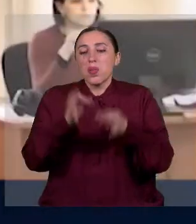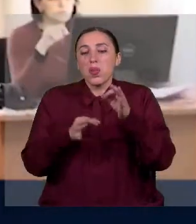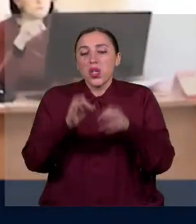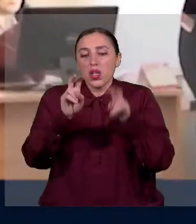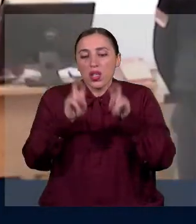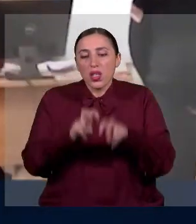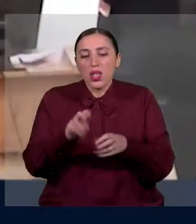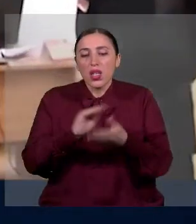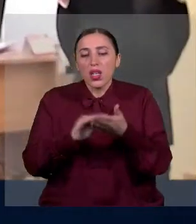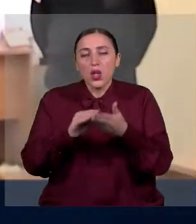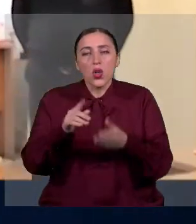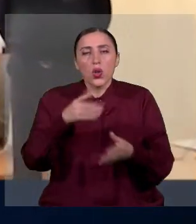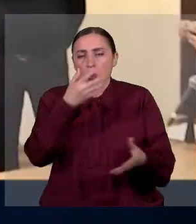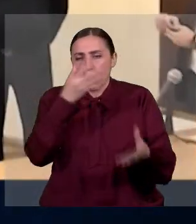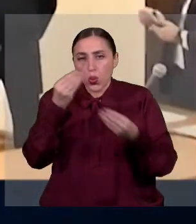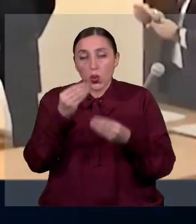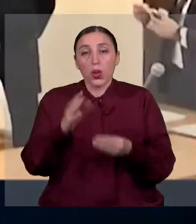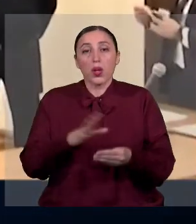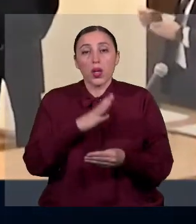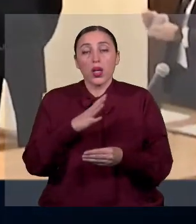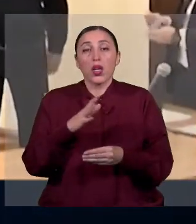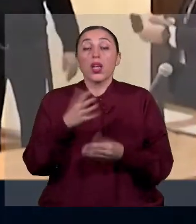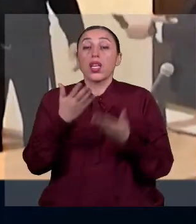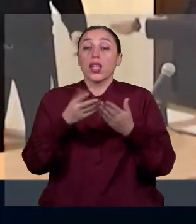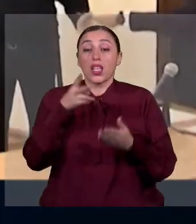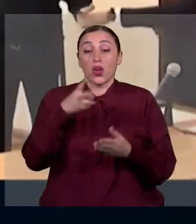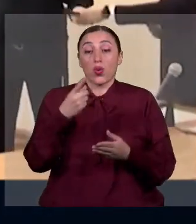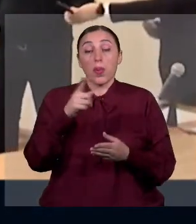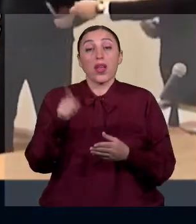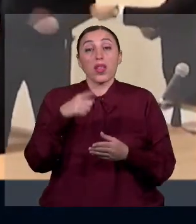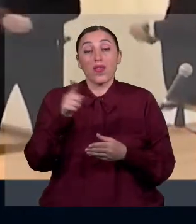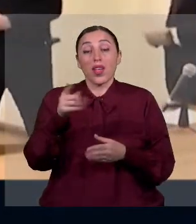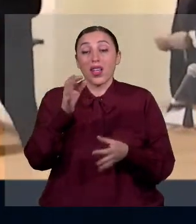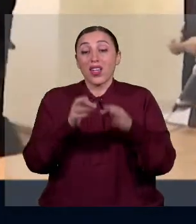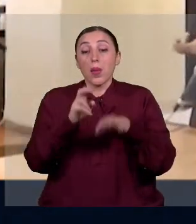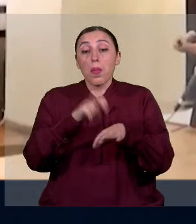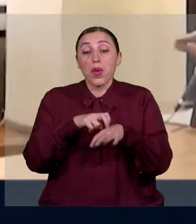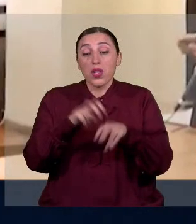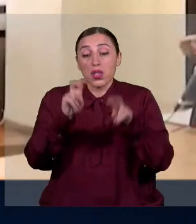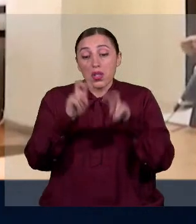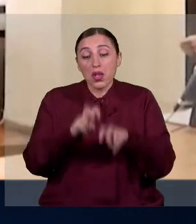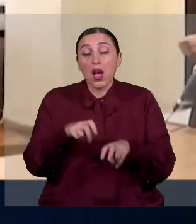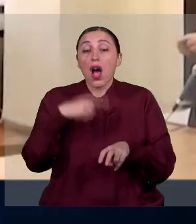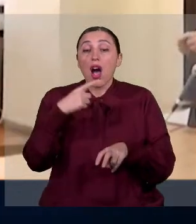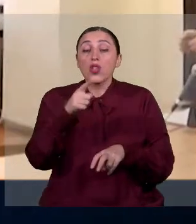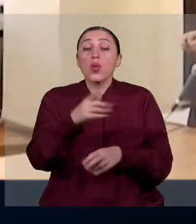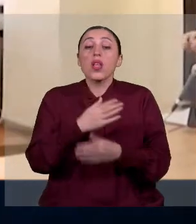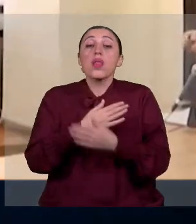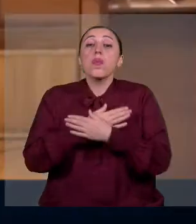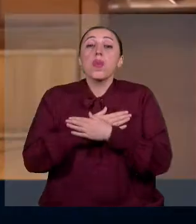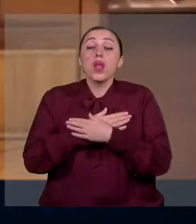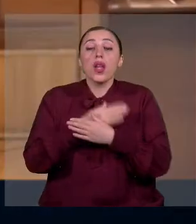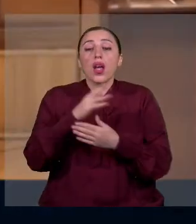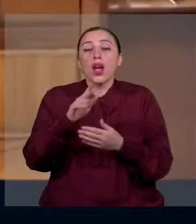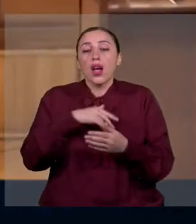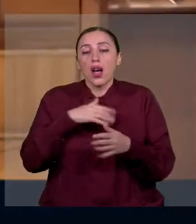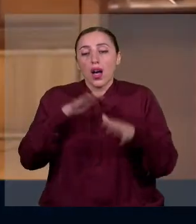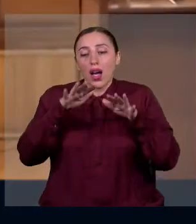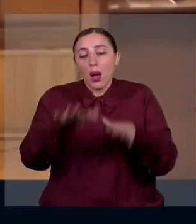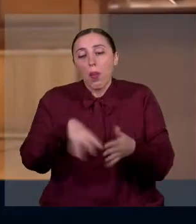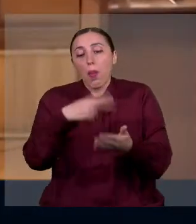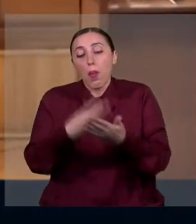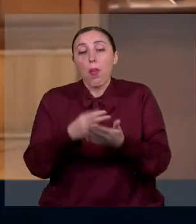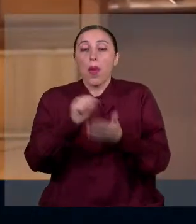եզրակացությունները։ Ըստ իրավապահների, եթե 2001-ին փորձագետները եզրահանգել էին, թե Պողոսյանի մահը վրա էր հասել ընկնելու